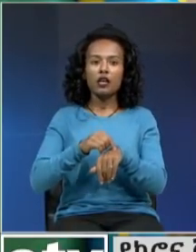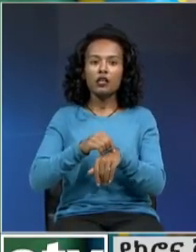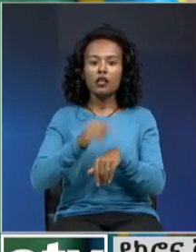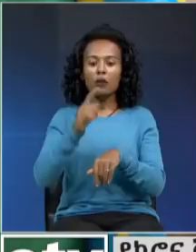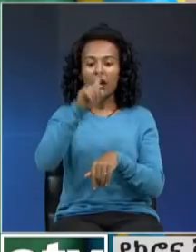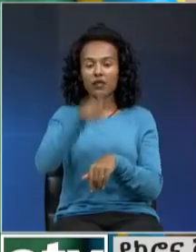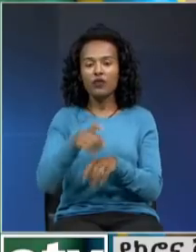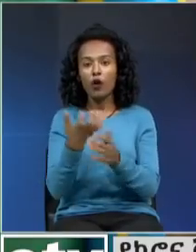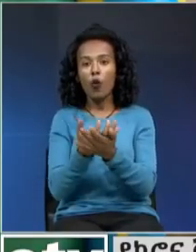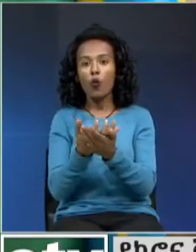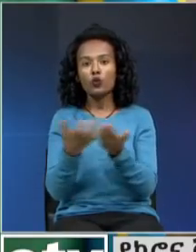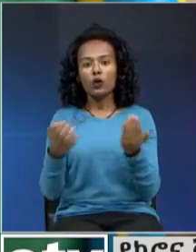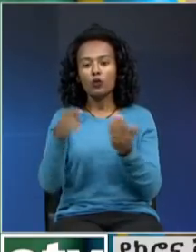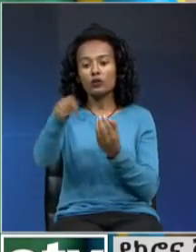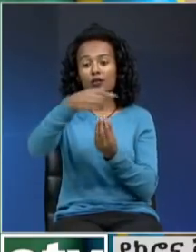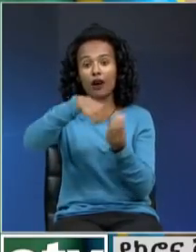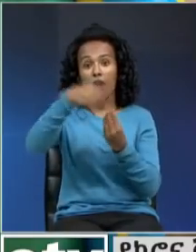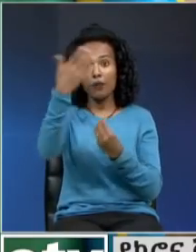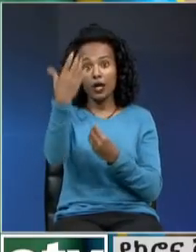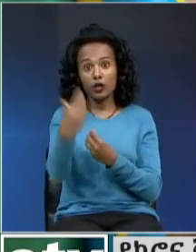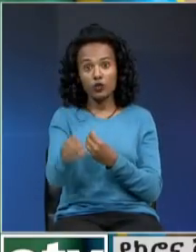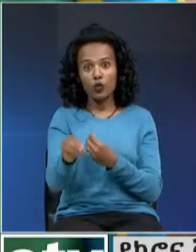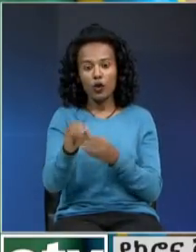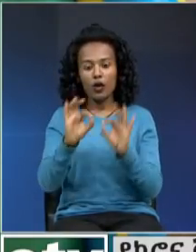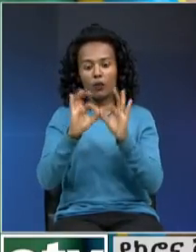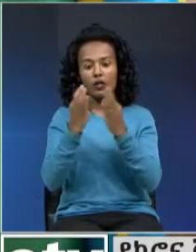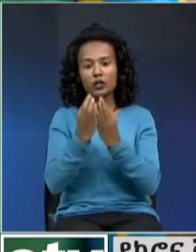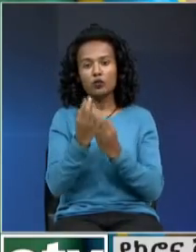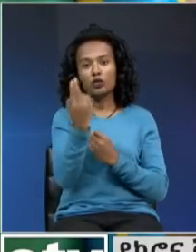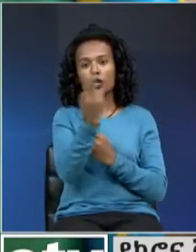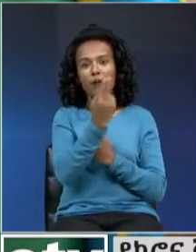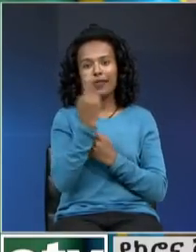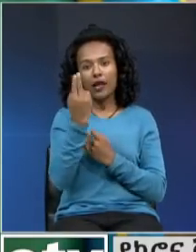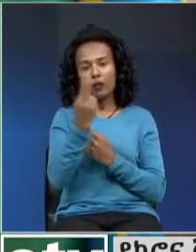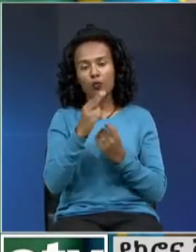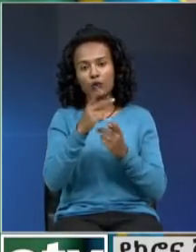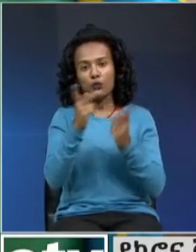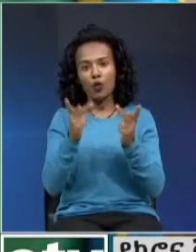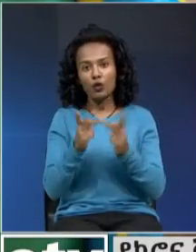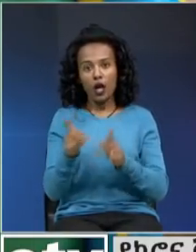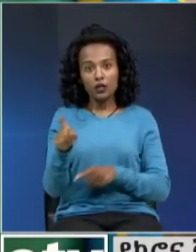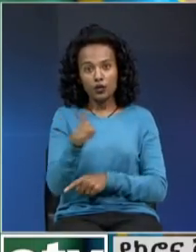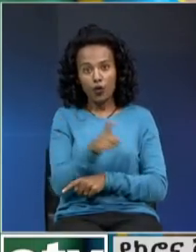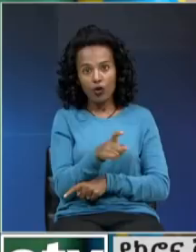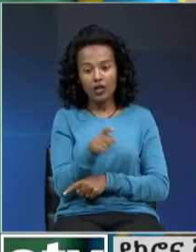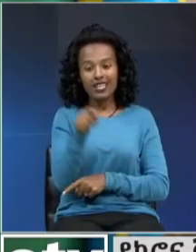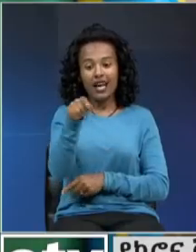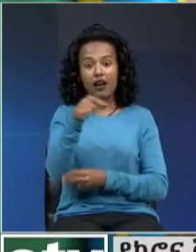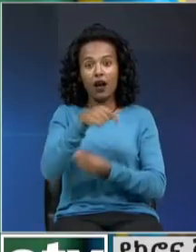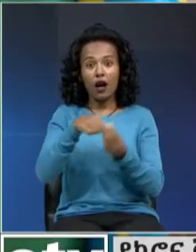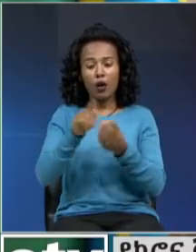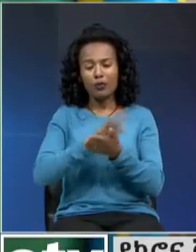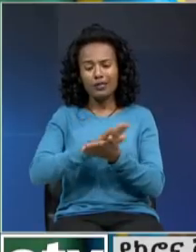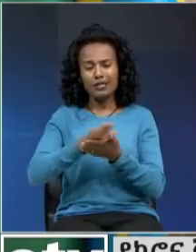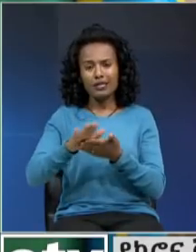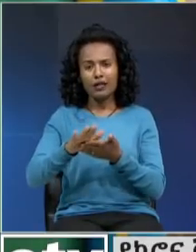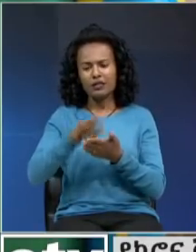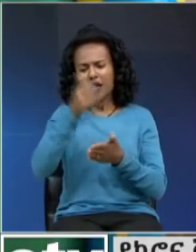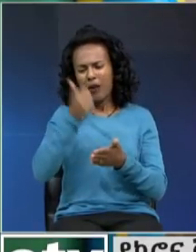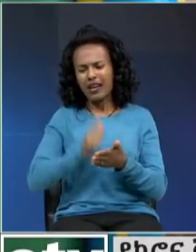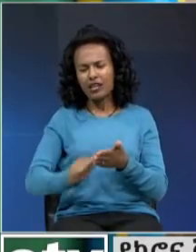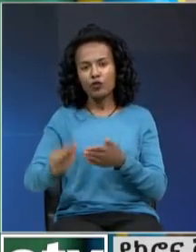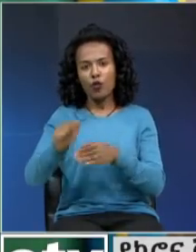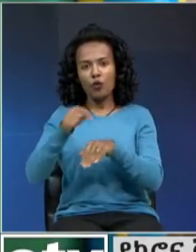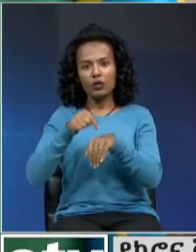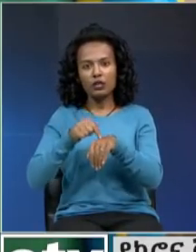የሚያስፈልገውን ቁሳቁስ ከዚህ አካባቢ ሸምቶ ቤተሰቡን የሚጠቀምበት ቦታ ስለሆነ የአካባቢው ጽዳት ከማንኛውም